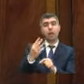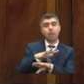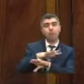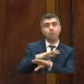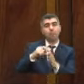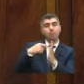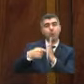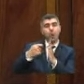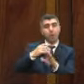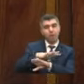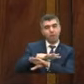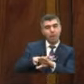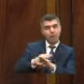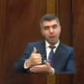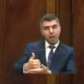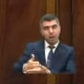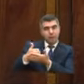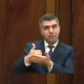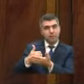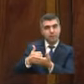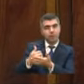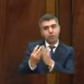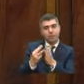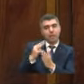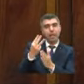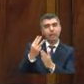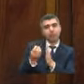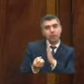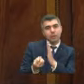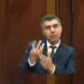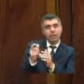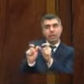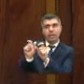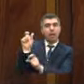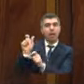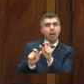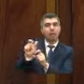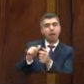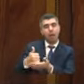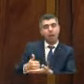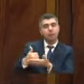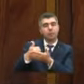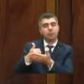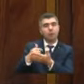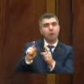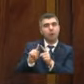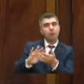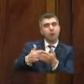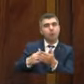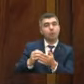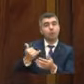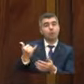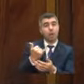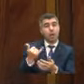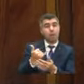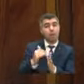وفق التوجه الجديد لبرنامجها لكي يعطي الاهتمام بالرأسمال البشري وبالأجيال الصاعدة الاهتمام الكبير، ومن ثم البرامج